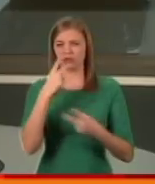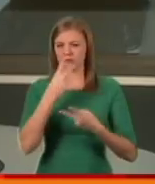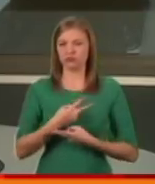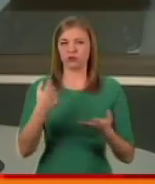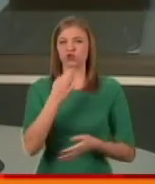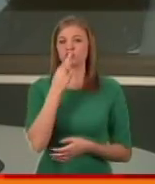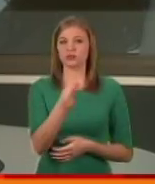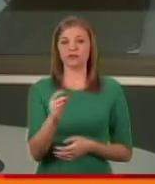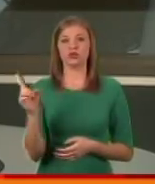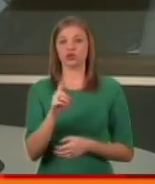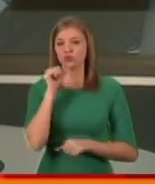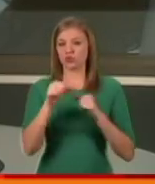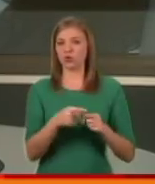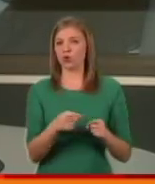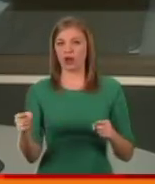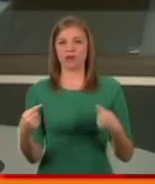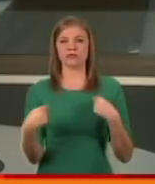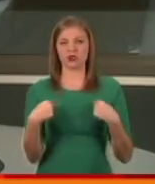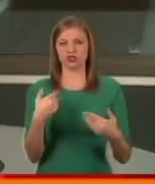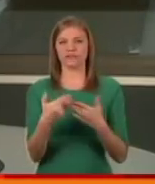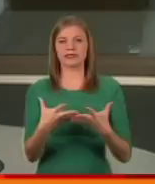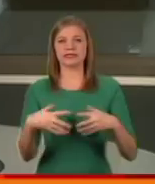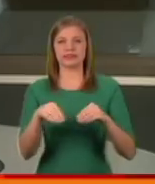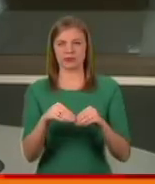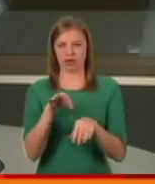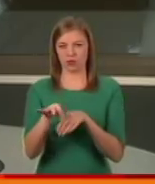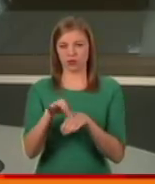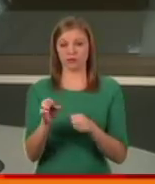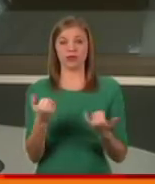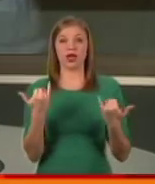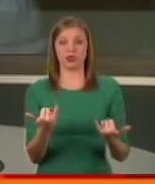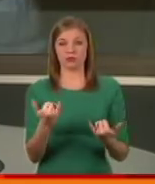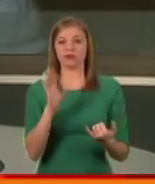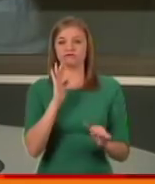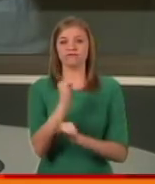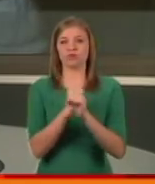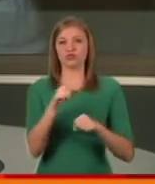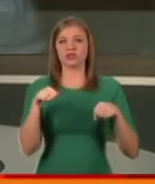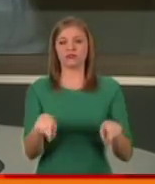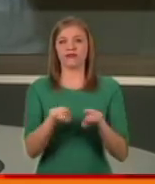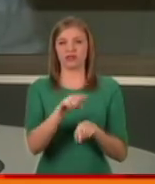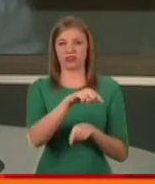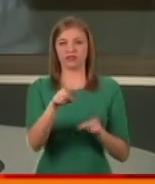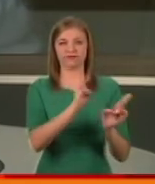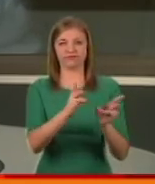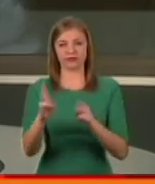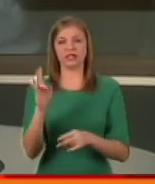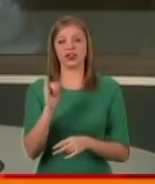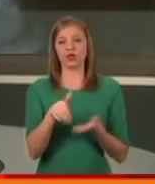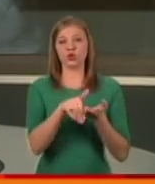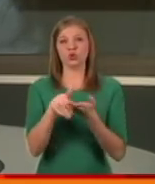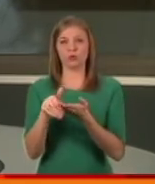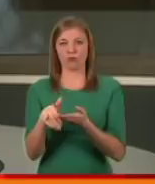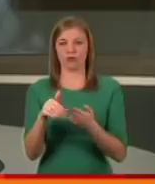публічно заявила, що роками страждала від сімейної тиранії. А тепер вона бореться за права таких жертв, як сама, і